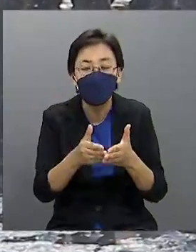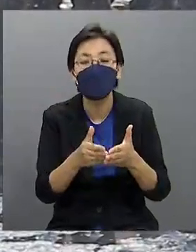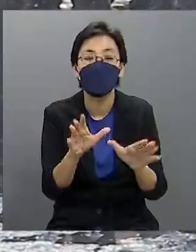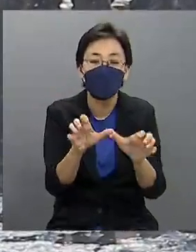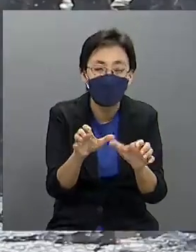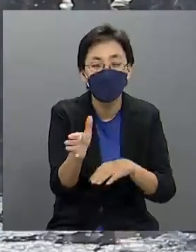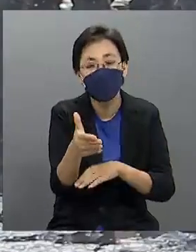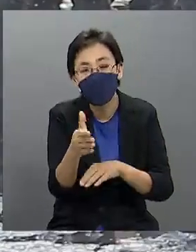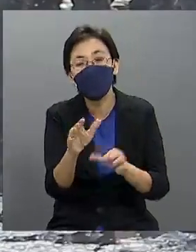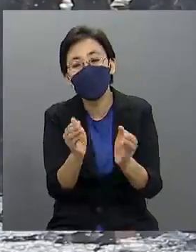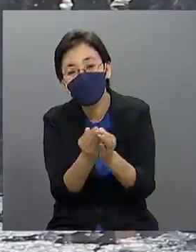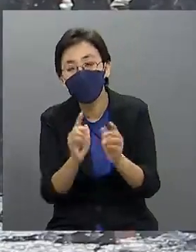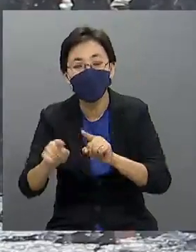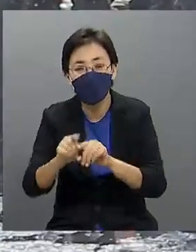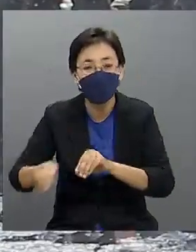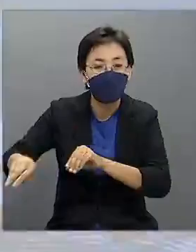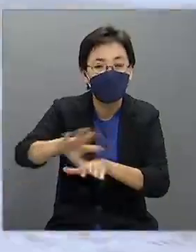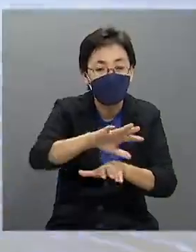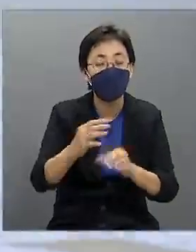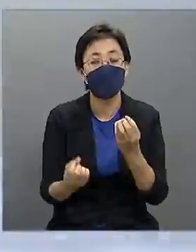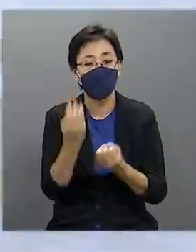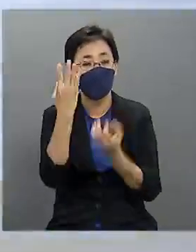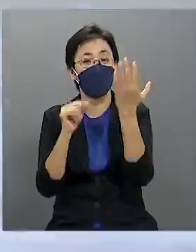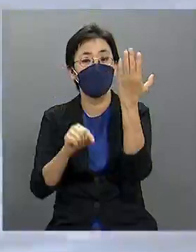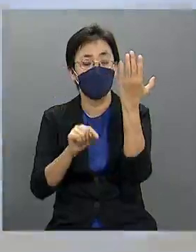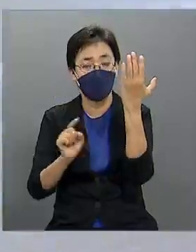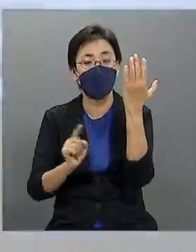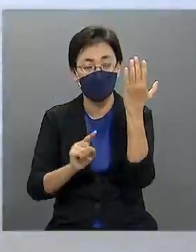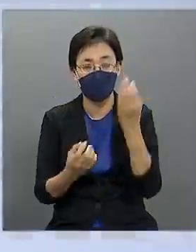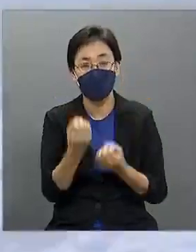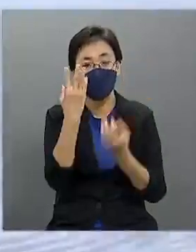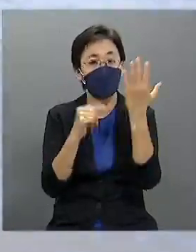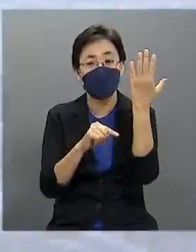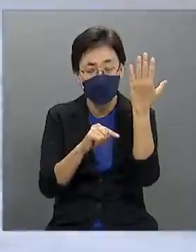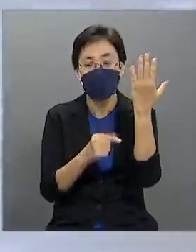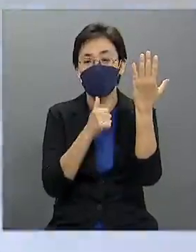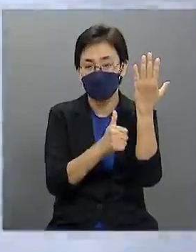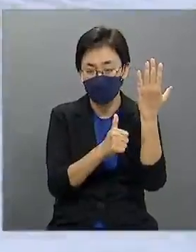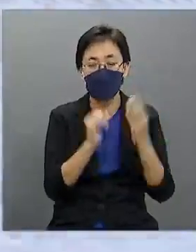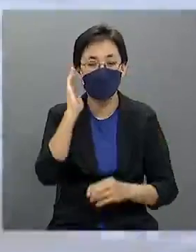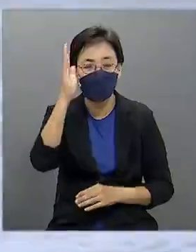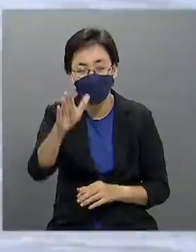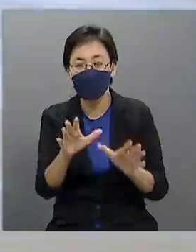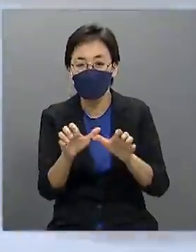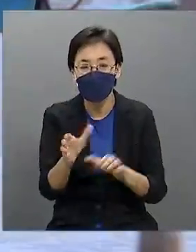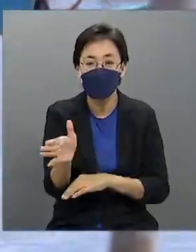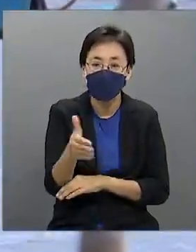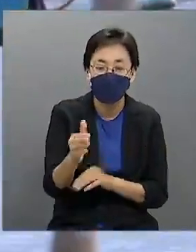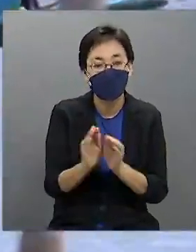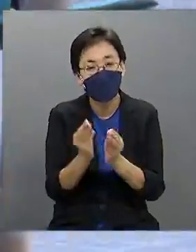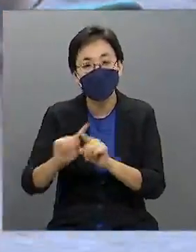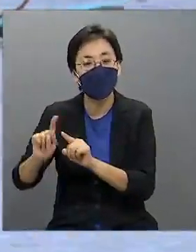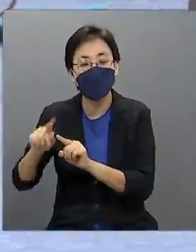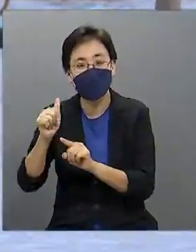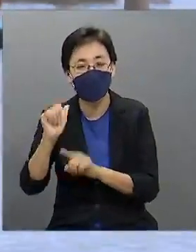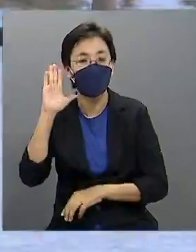ปลไยเรเหอ เคอนุปาลถ้าปลาใชยเรเหอสมบูรณ์พ่อแ่มกจะมีเลยแล้วทเยอะขึ้น